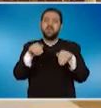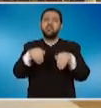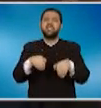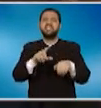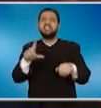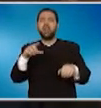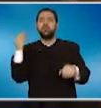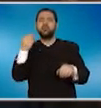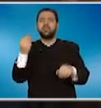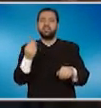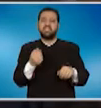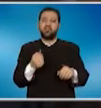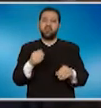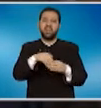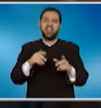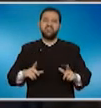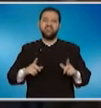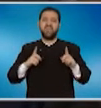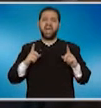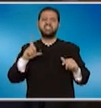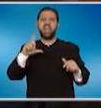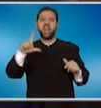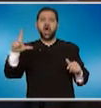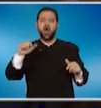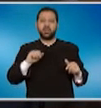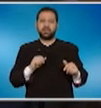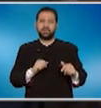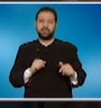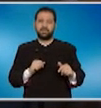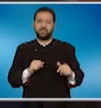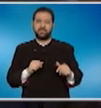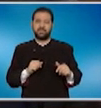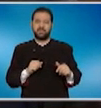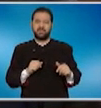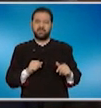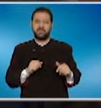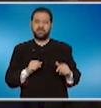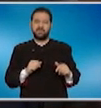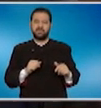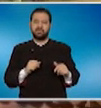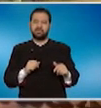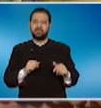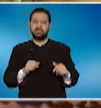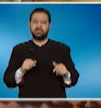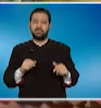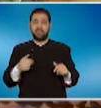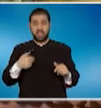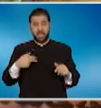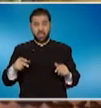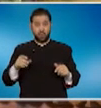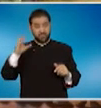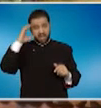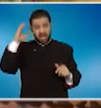avut, așa cum spune Sfânta Scriptură, poate n-ar fi fost percutanți la voința lui Dumnezeu. Eu sunt sigur